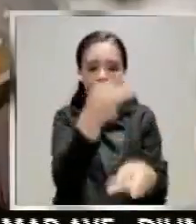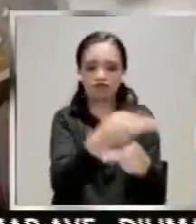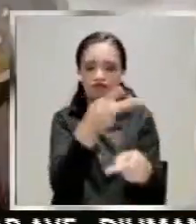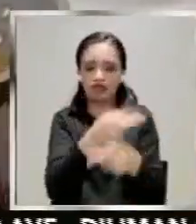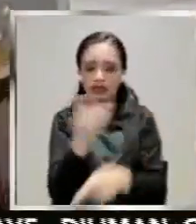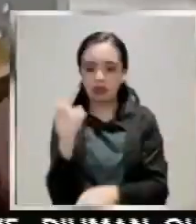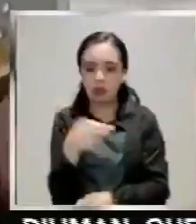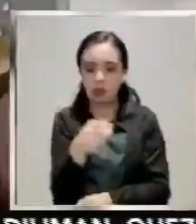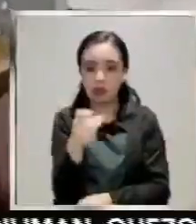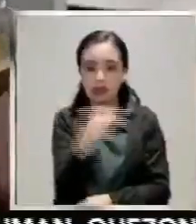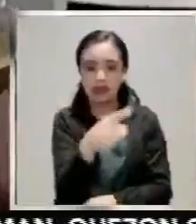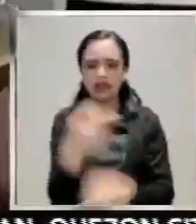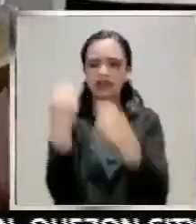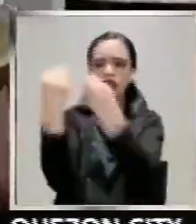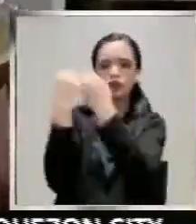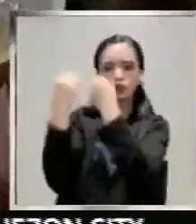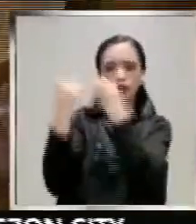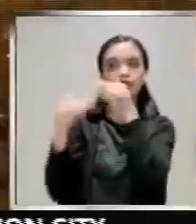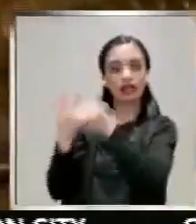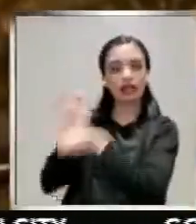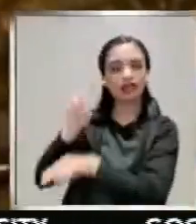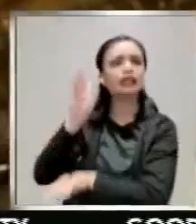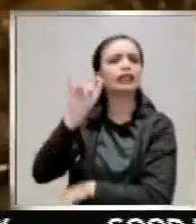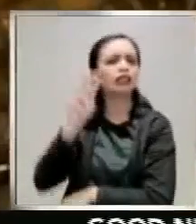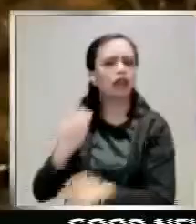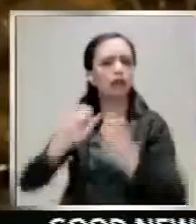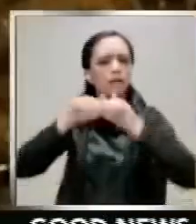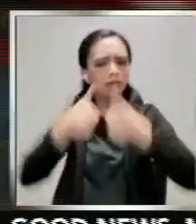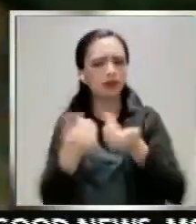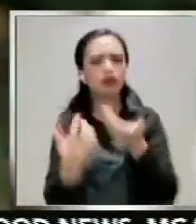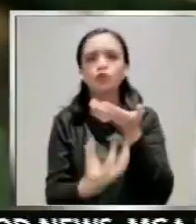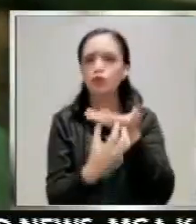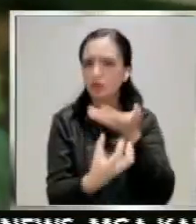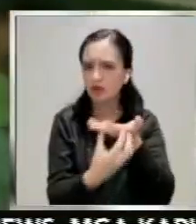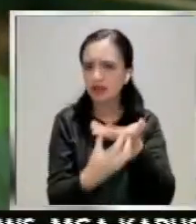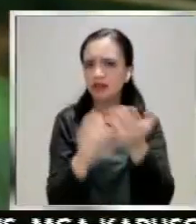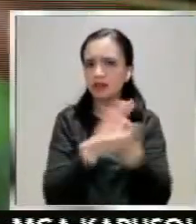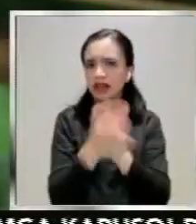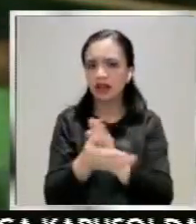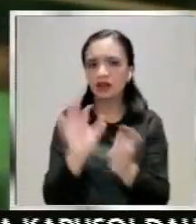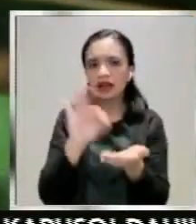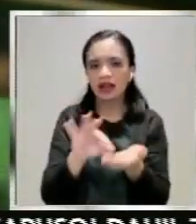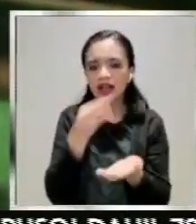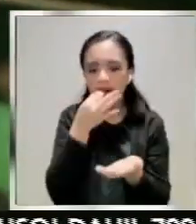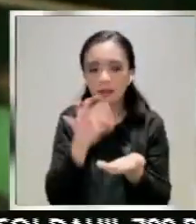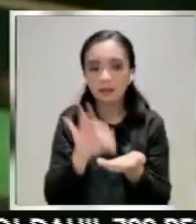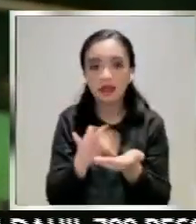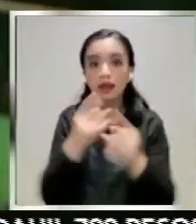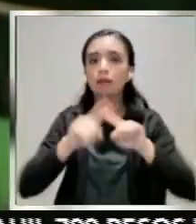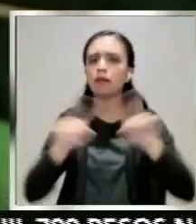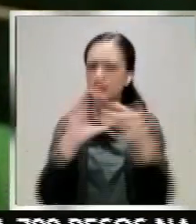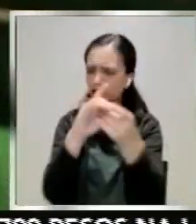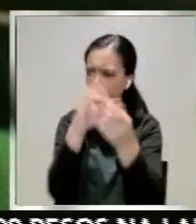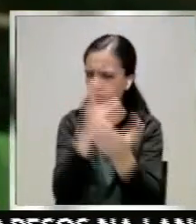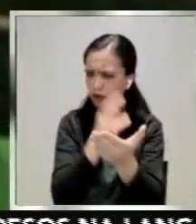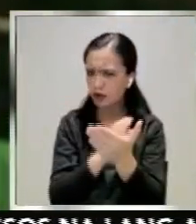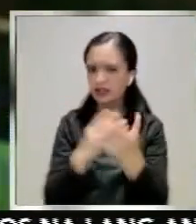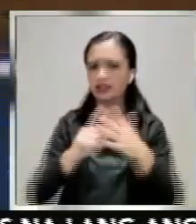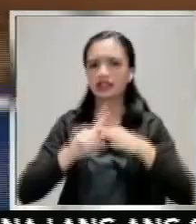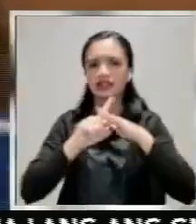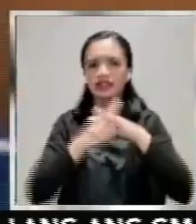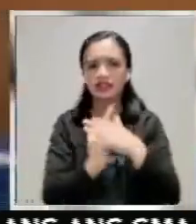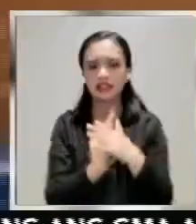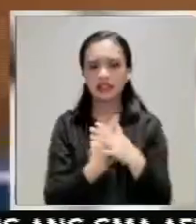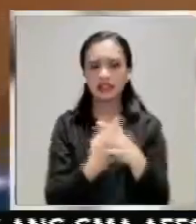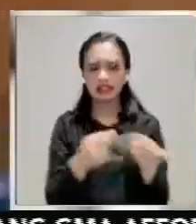sa atin ni kuya Edwin kung paano lutuin at gawin itong chicha worm pero syempre sa simula man nakaka-intimidate ito kainin